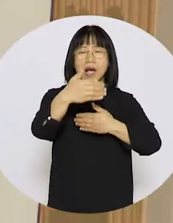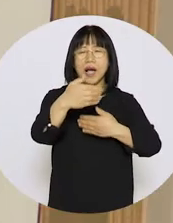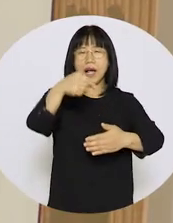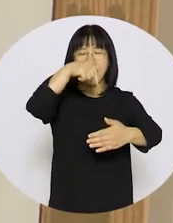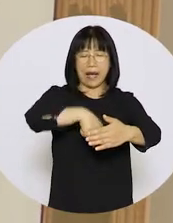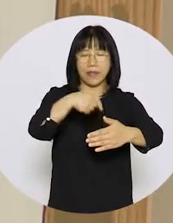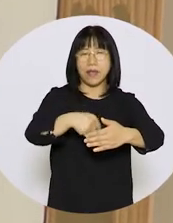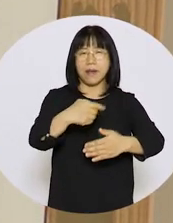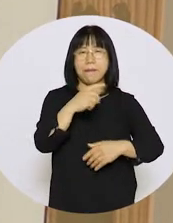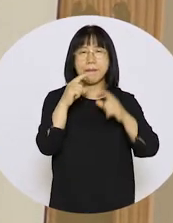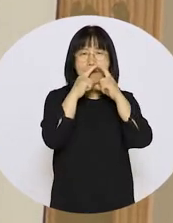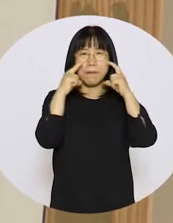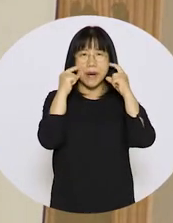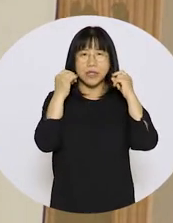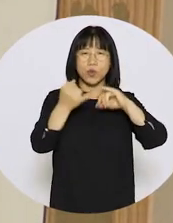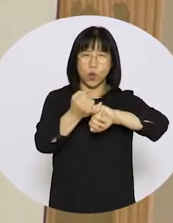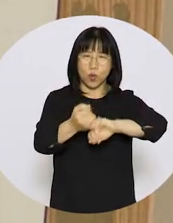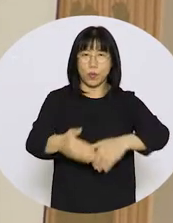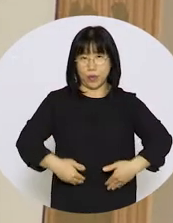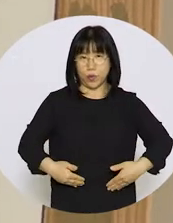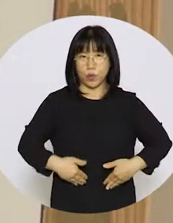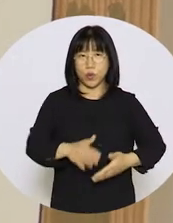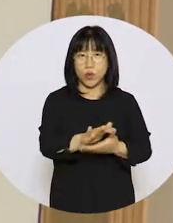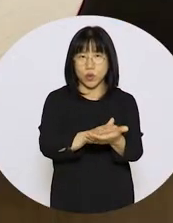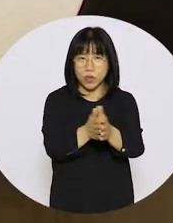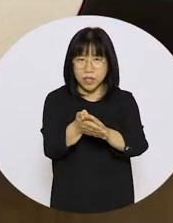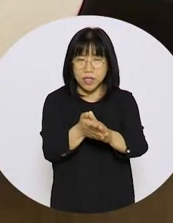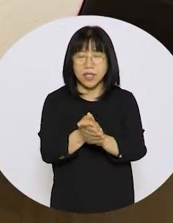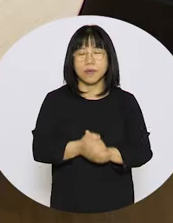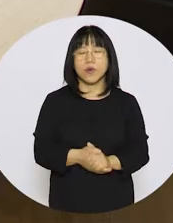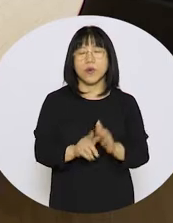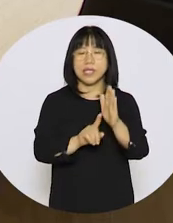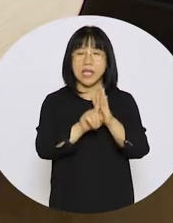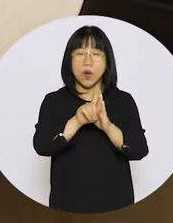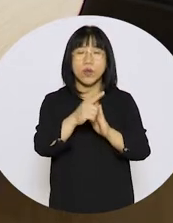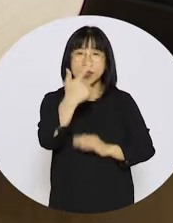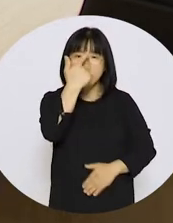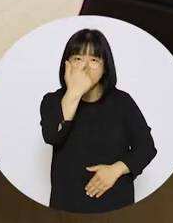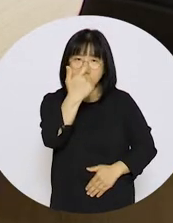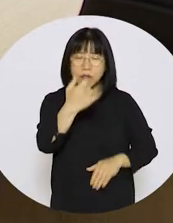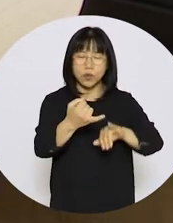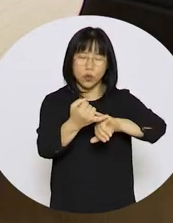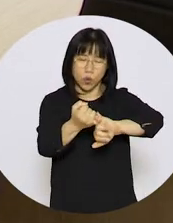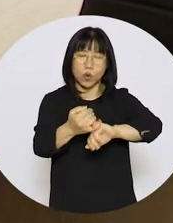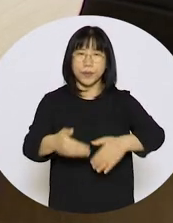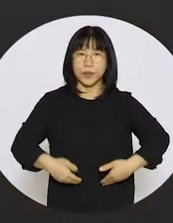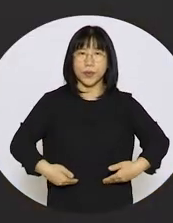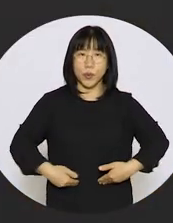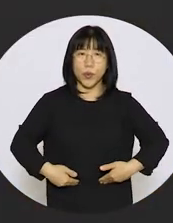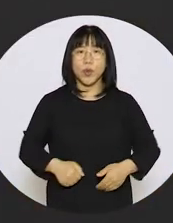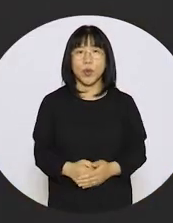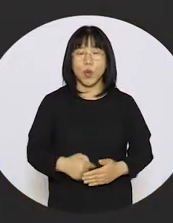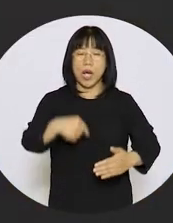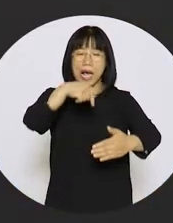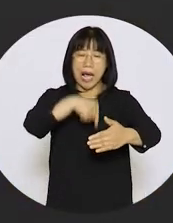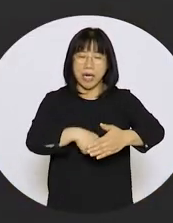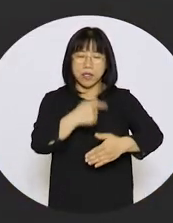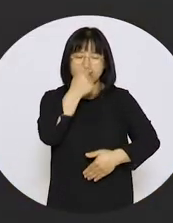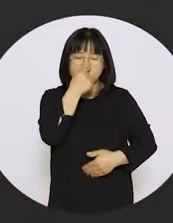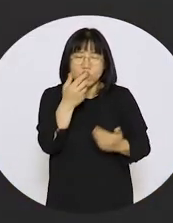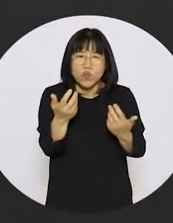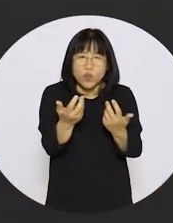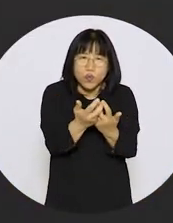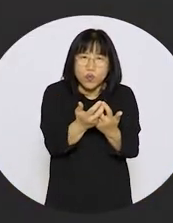반드시 착용해야 합니다. 또 손 씻기, 체온 체크 등 개인 방역 수칙을 반드시 준수해야 하며 내부에서